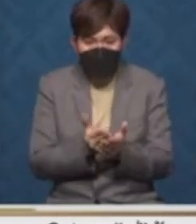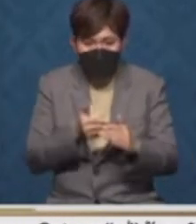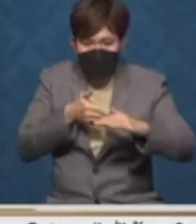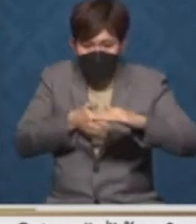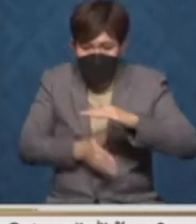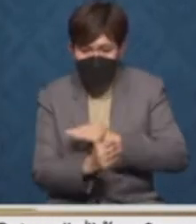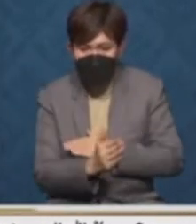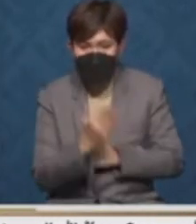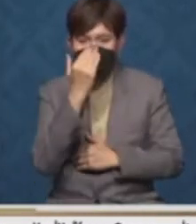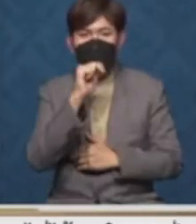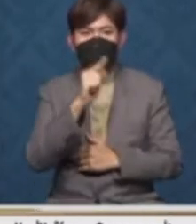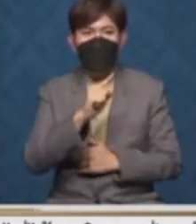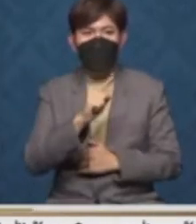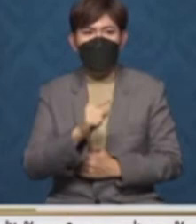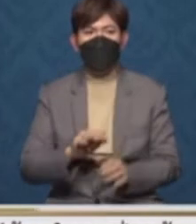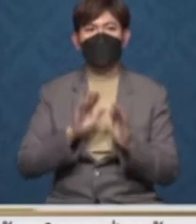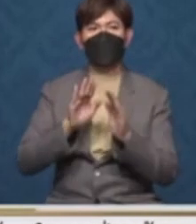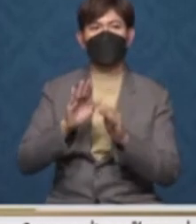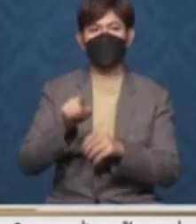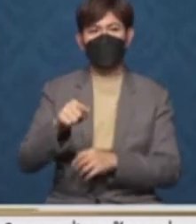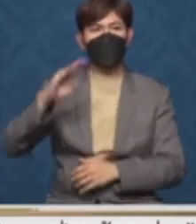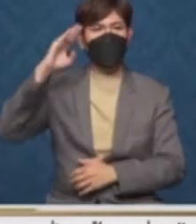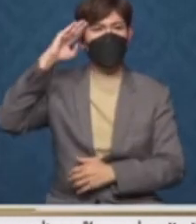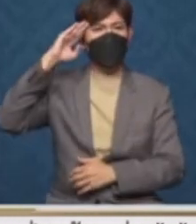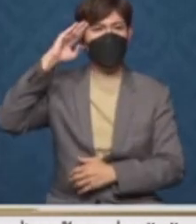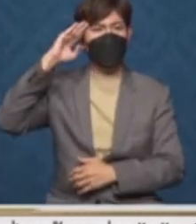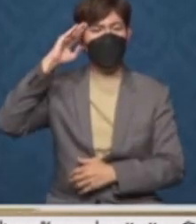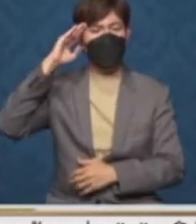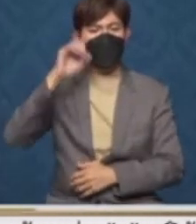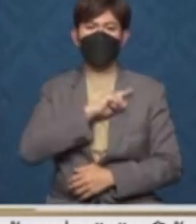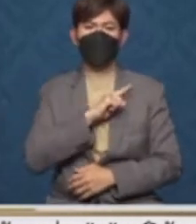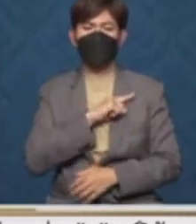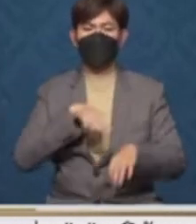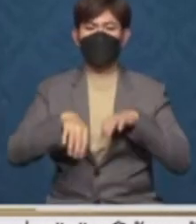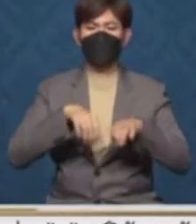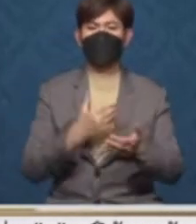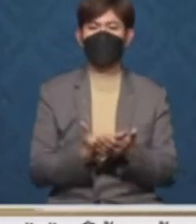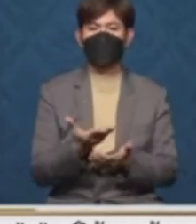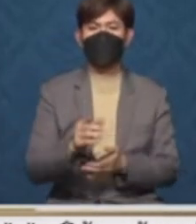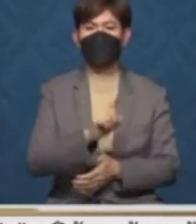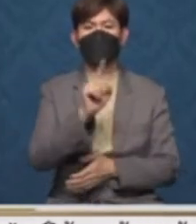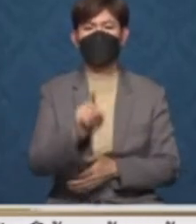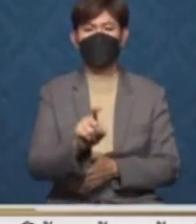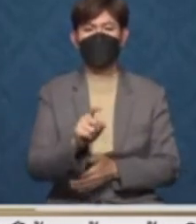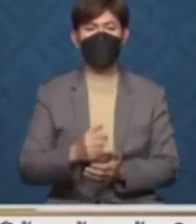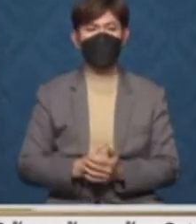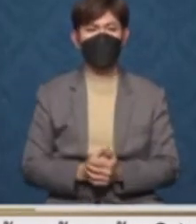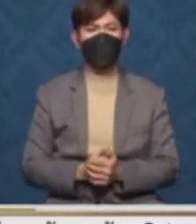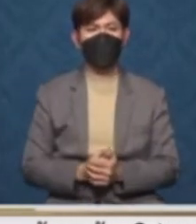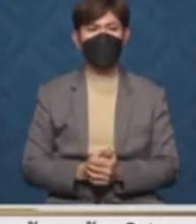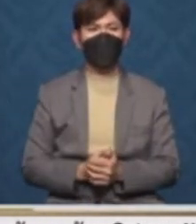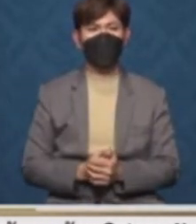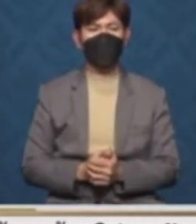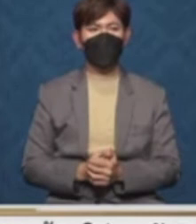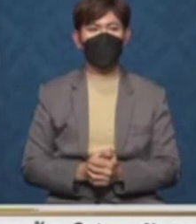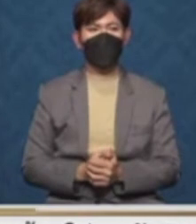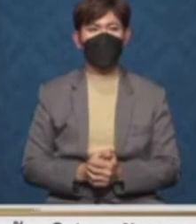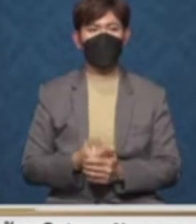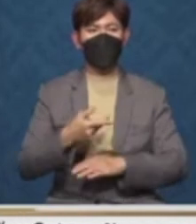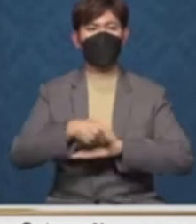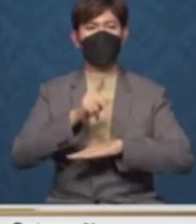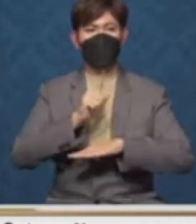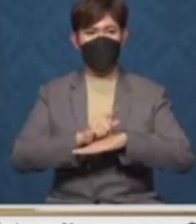ทำไมต้องให้ลุงป้อมซึ่งเป็นทหารบกไปซื้อให้นะครับถัดไปครับท่านประธาน